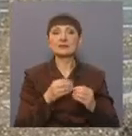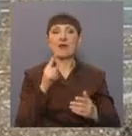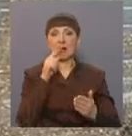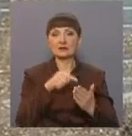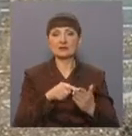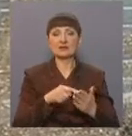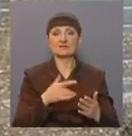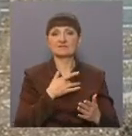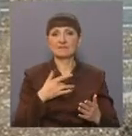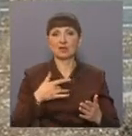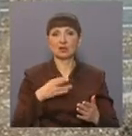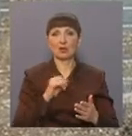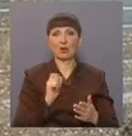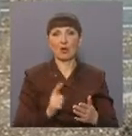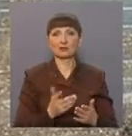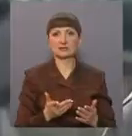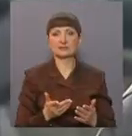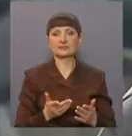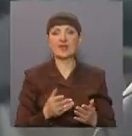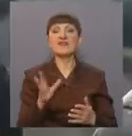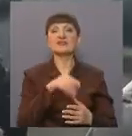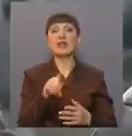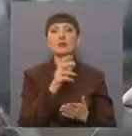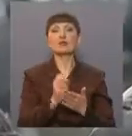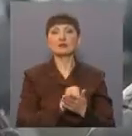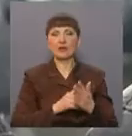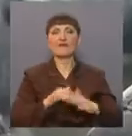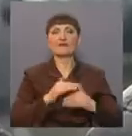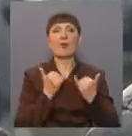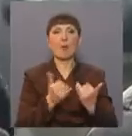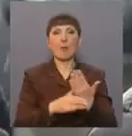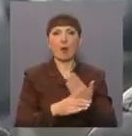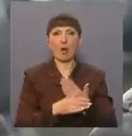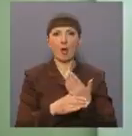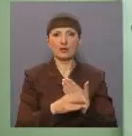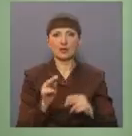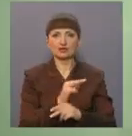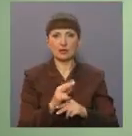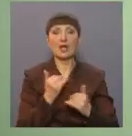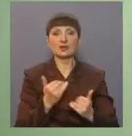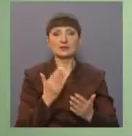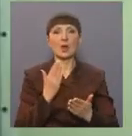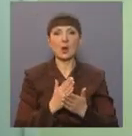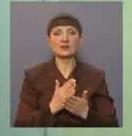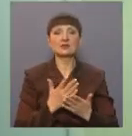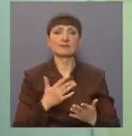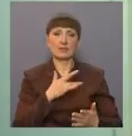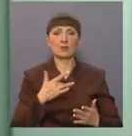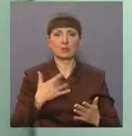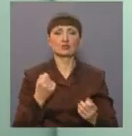оказались носителями палочки Коха. Все они получили квалифицированную помощь фтизиатров и сейчас находятся в неактивной